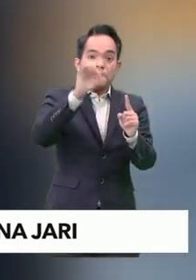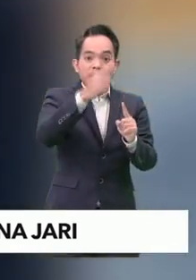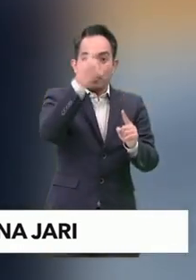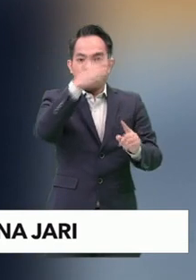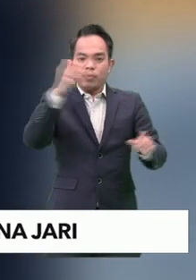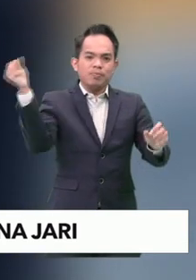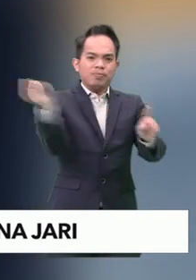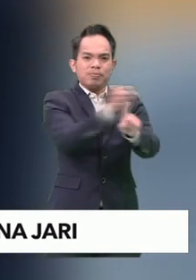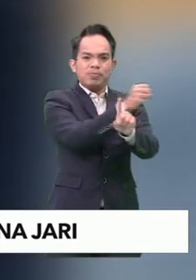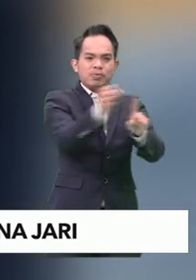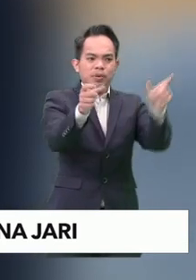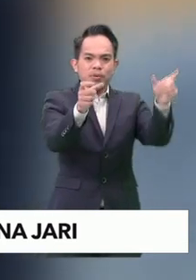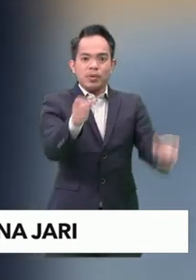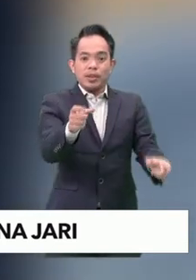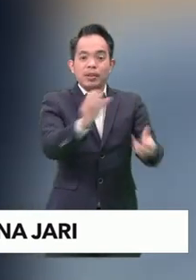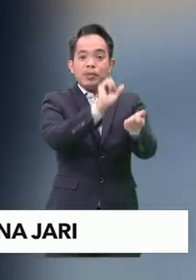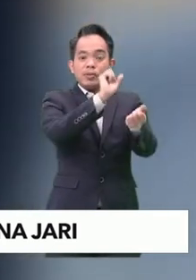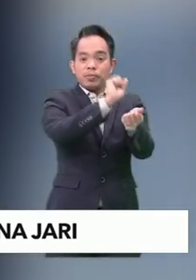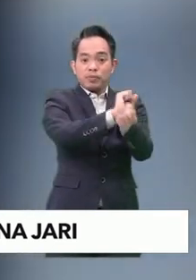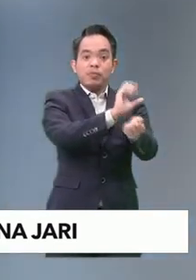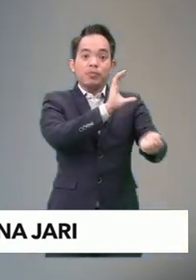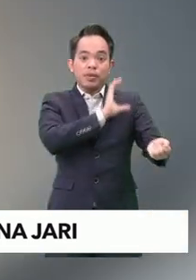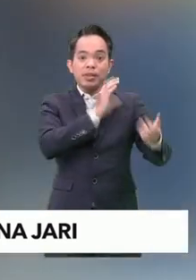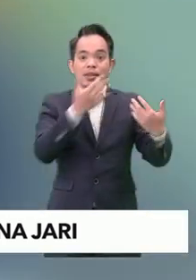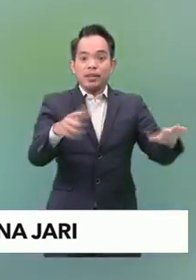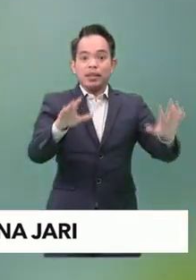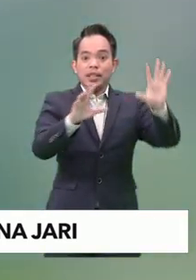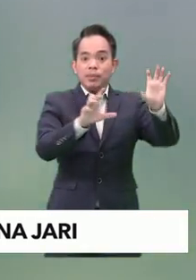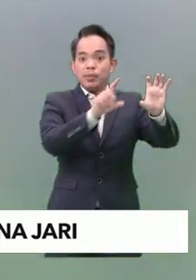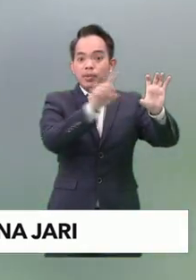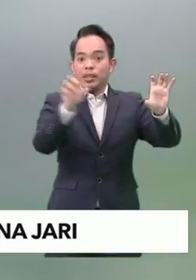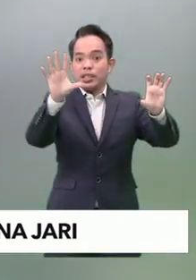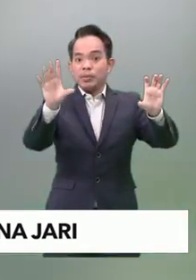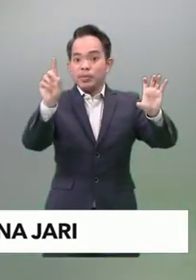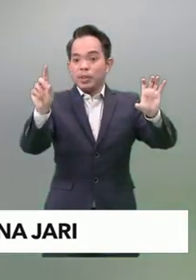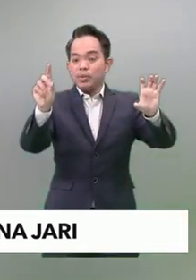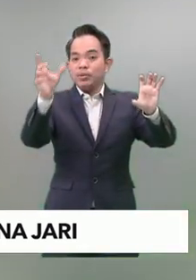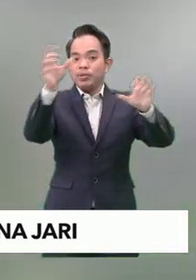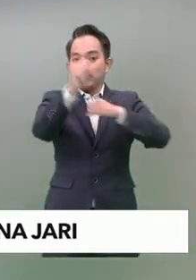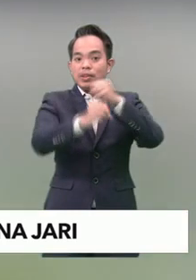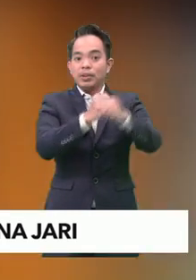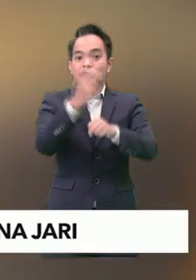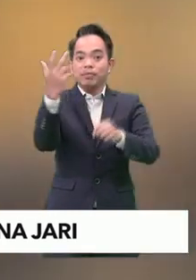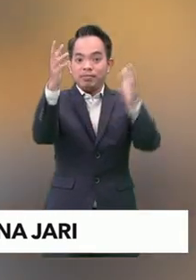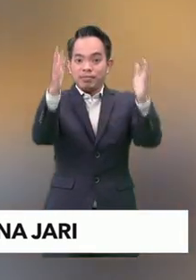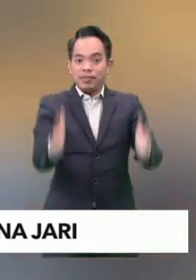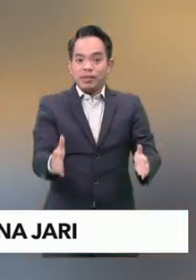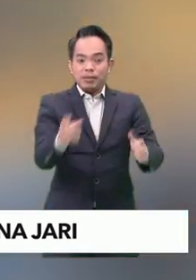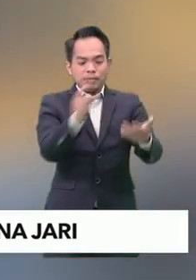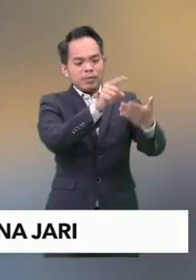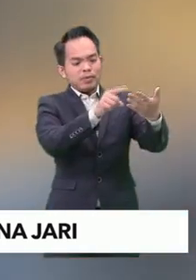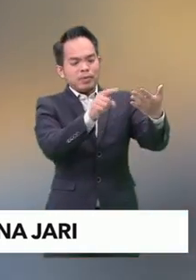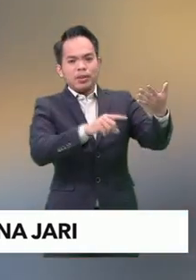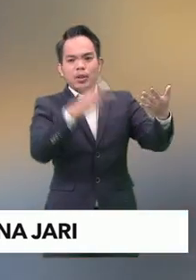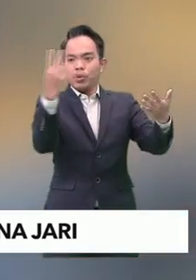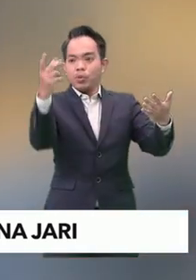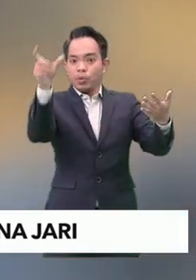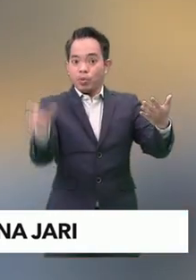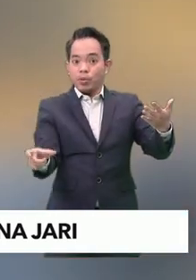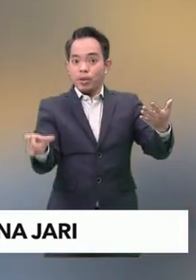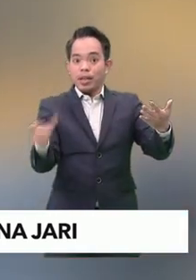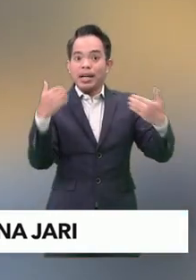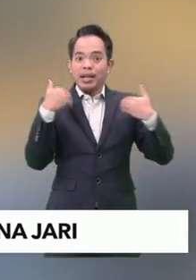susulan Itu polisi telah menahan tiga suspek berusia 50 dan 51 tahun Saya makan mendapati dua daripada suspek